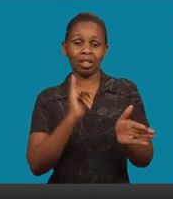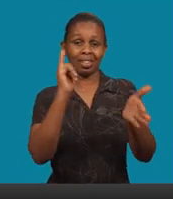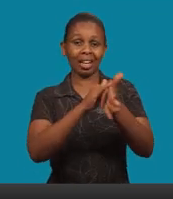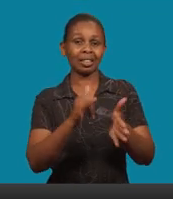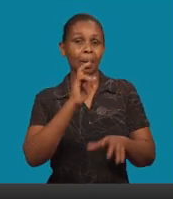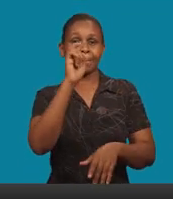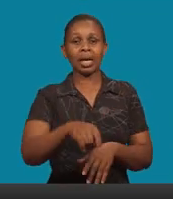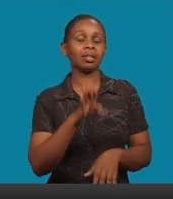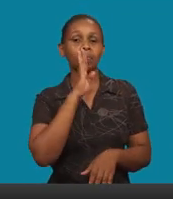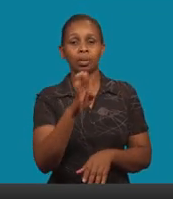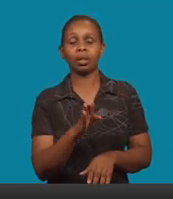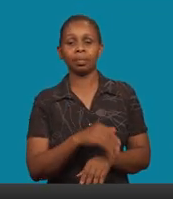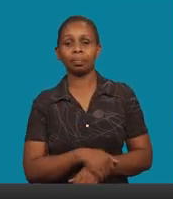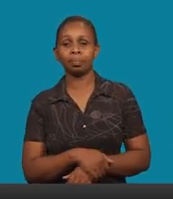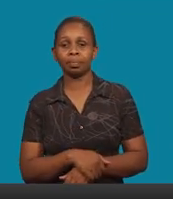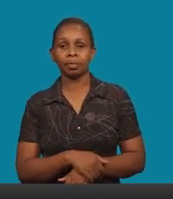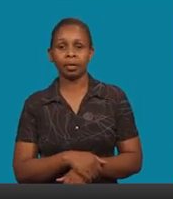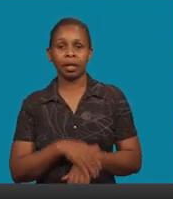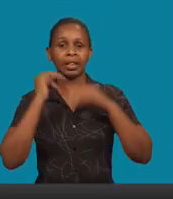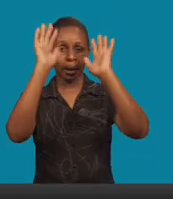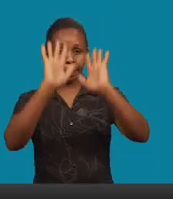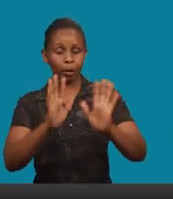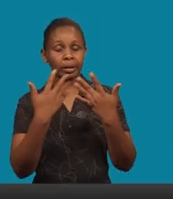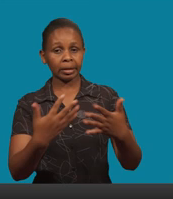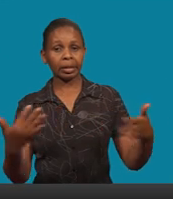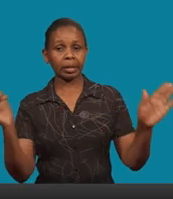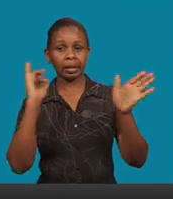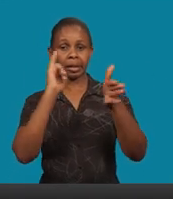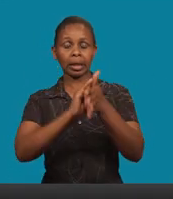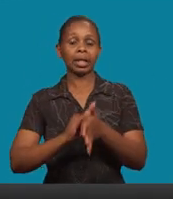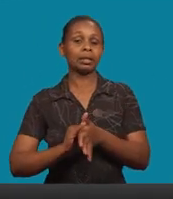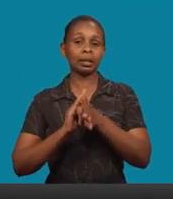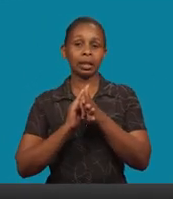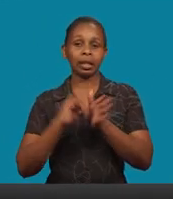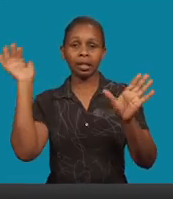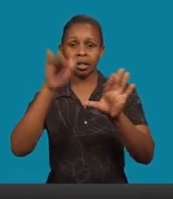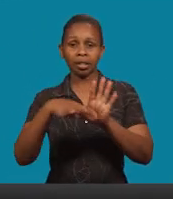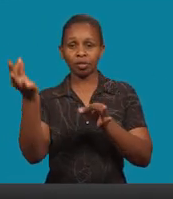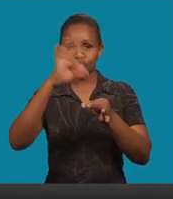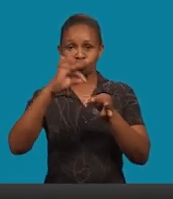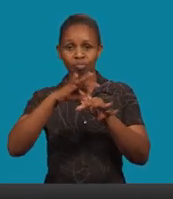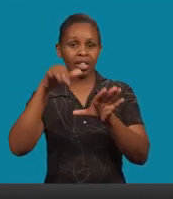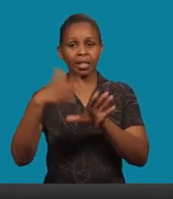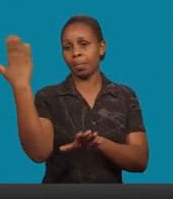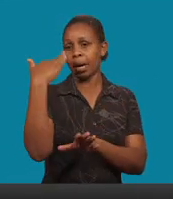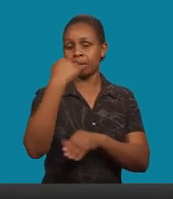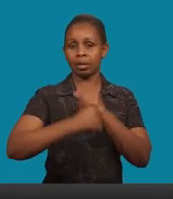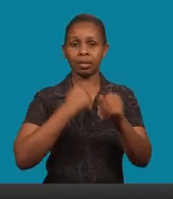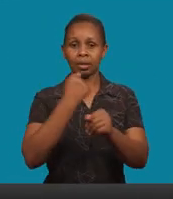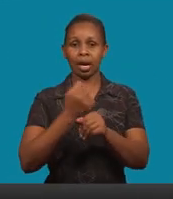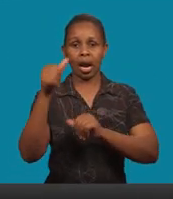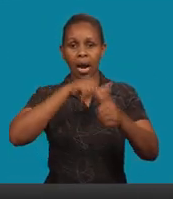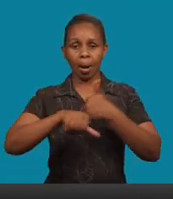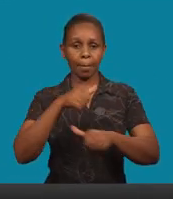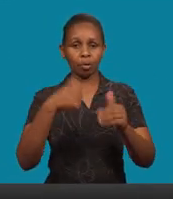is precisely as it should be. Jambo la muhimu ambalo lilikuwa katika uchaguzi